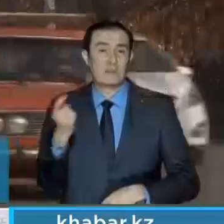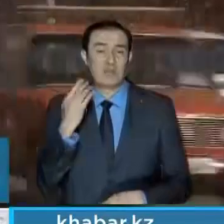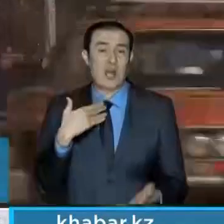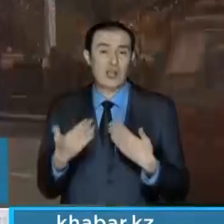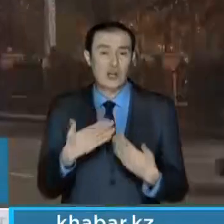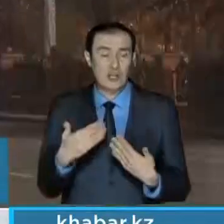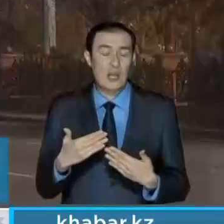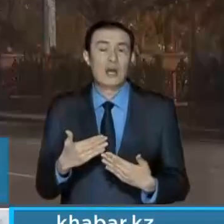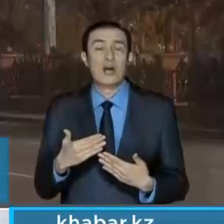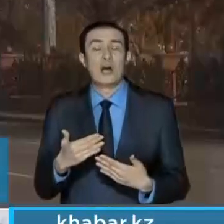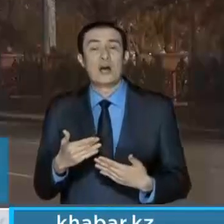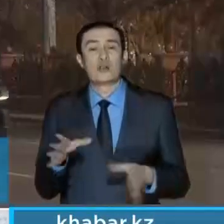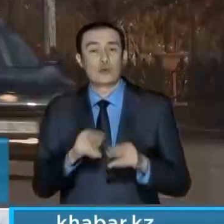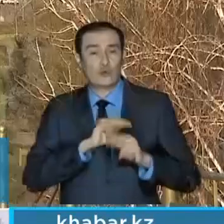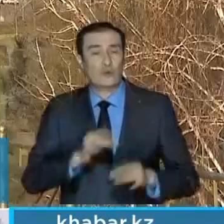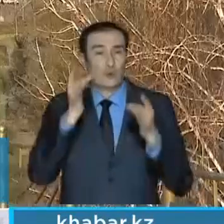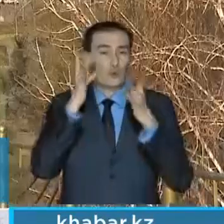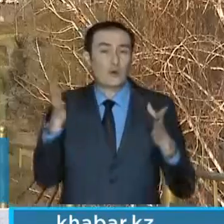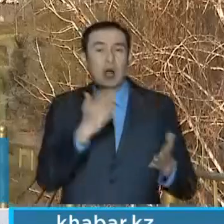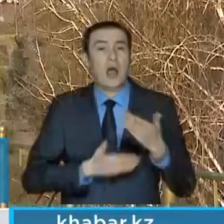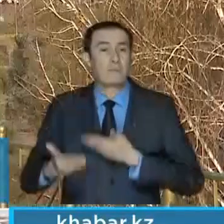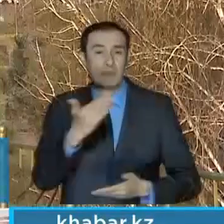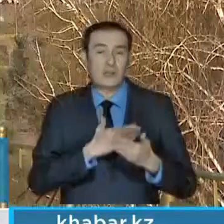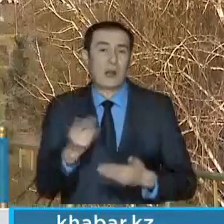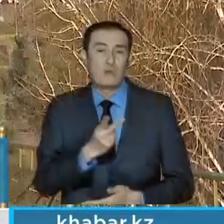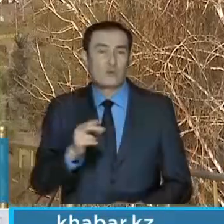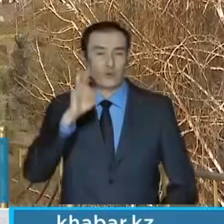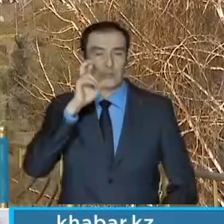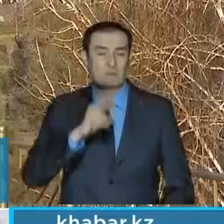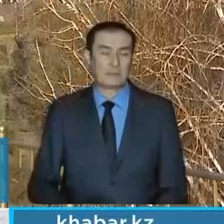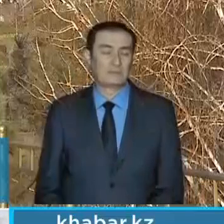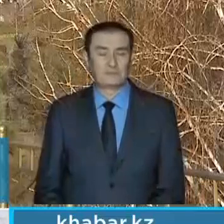отношения деловое сотрудничество и культурный обмен между двумя